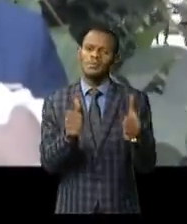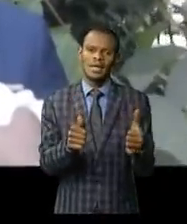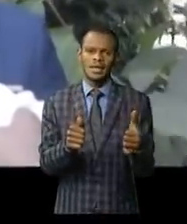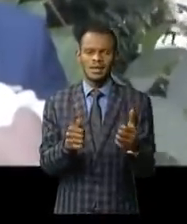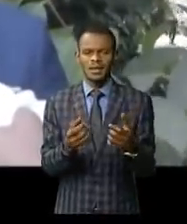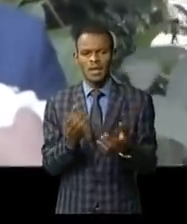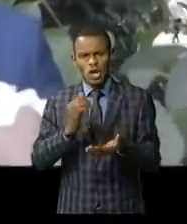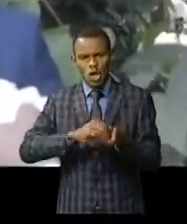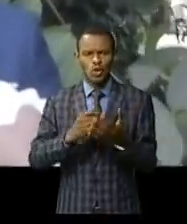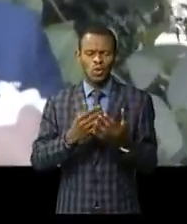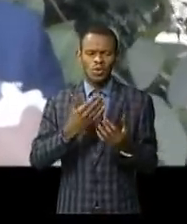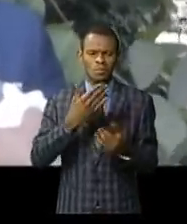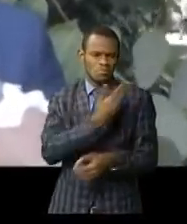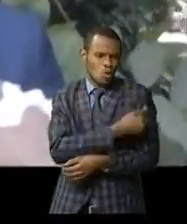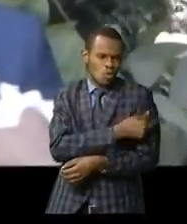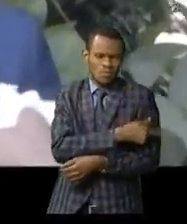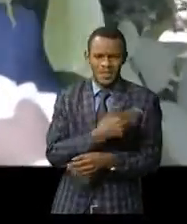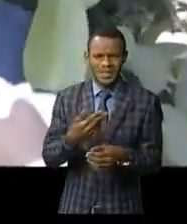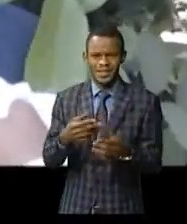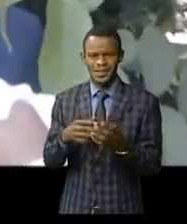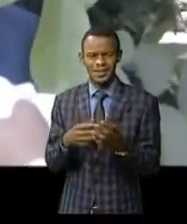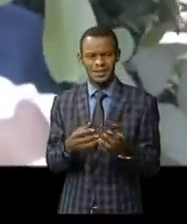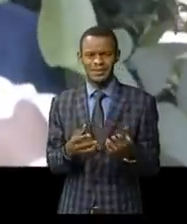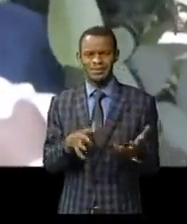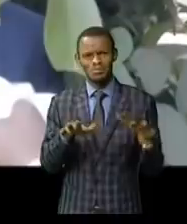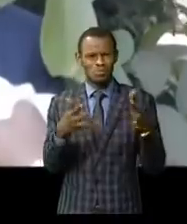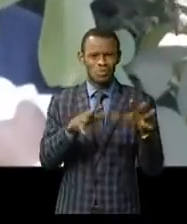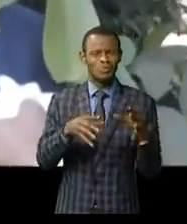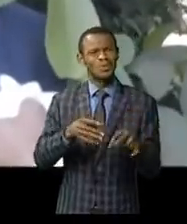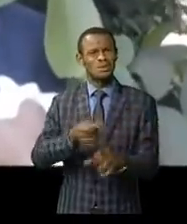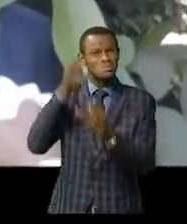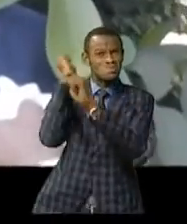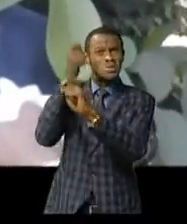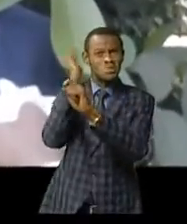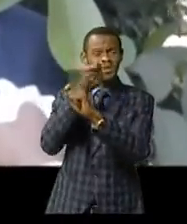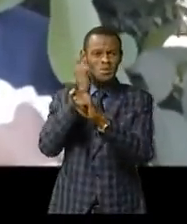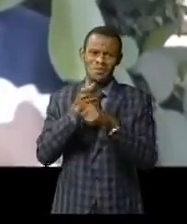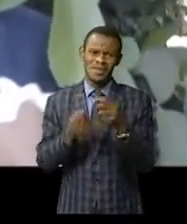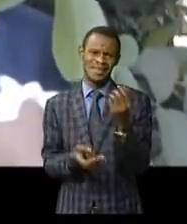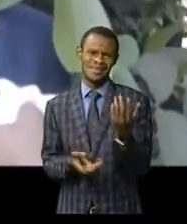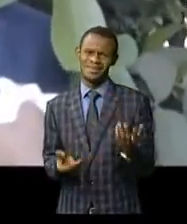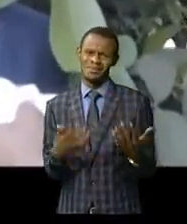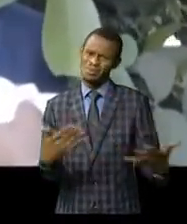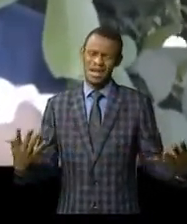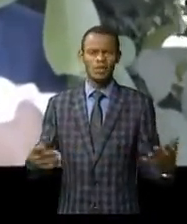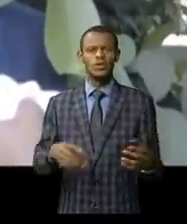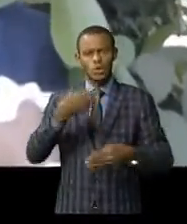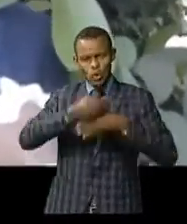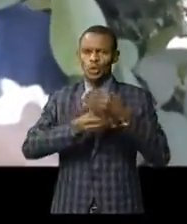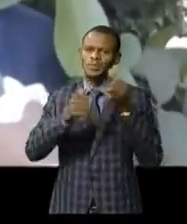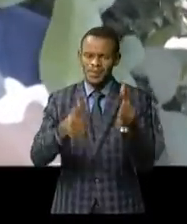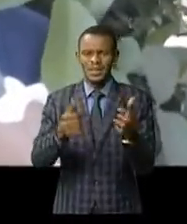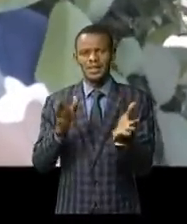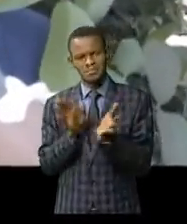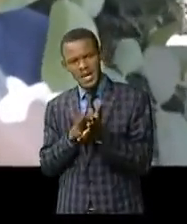trouvent quand même gain de cause parce qu'ils ont quand même de l'or. Ces expatriés peuvent quand même penser aux hôpitaux, aux écoles, à plusieurs